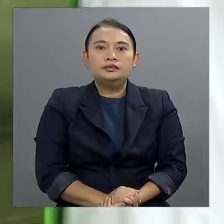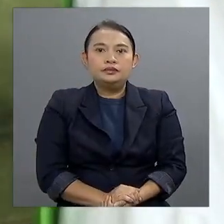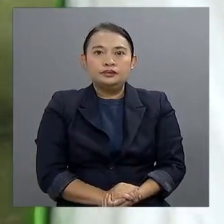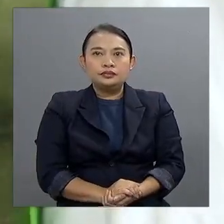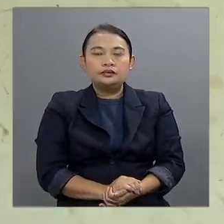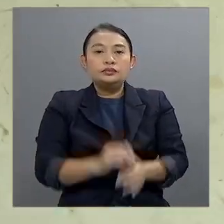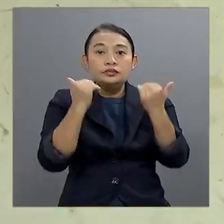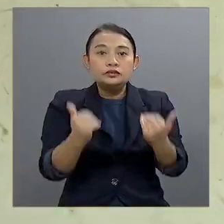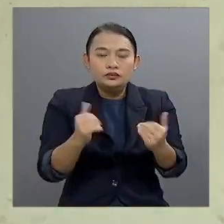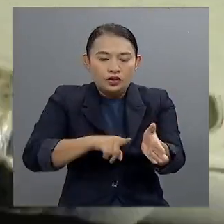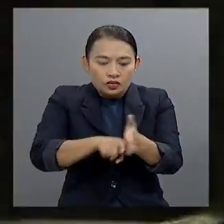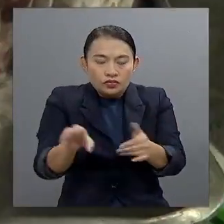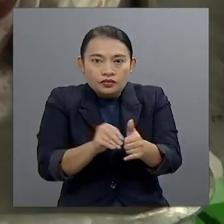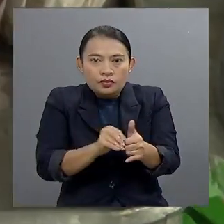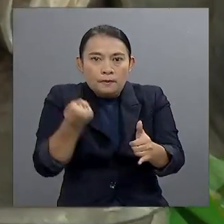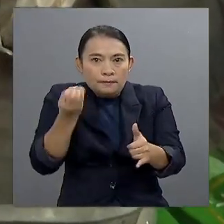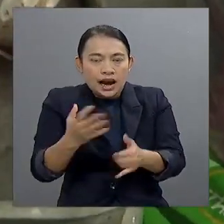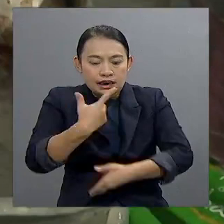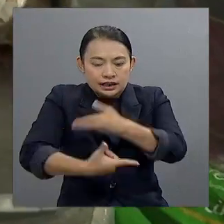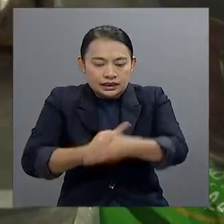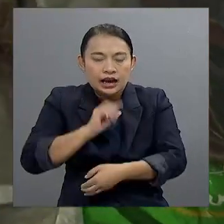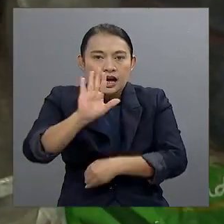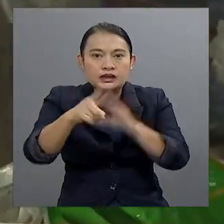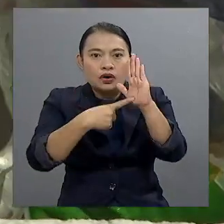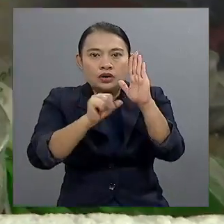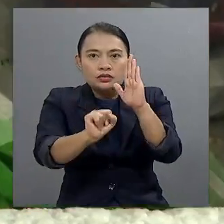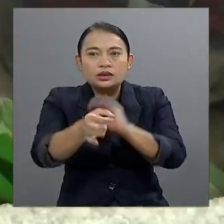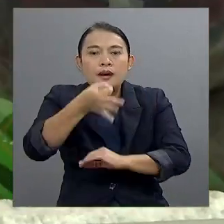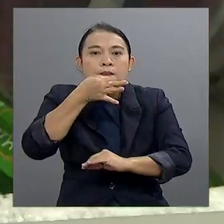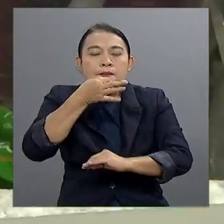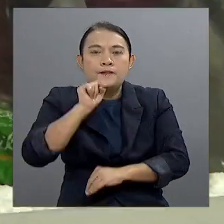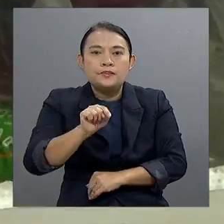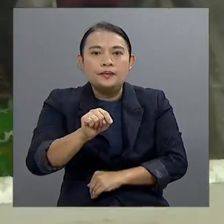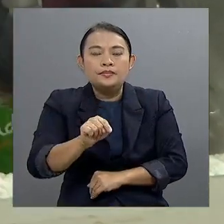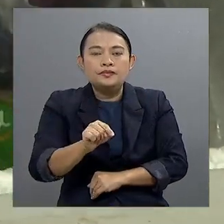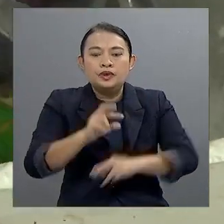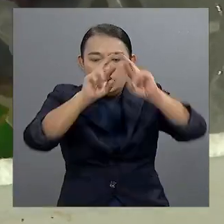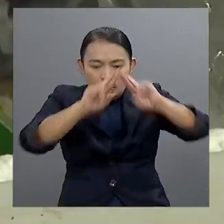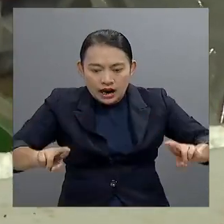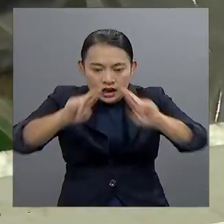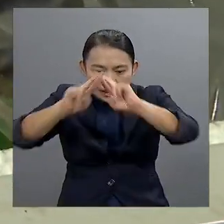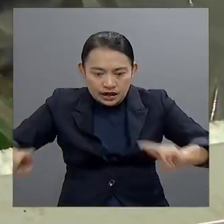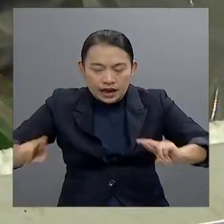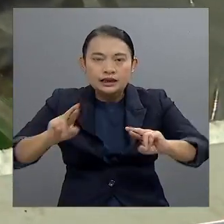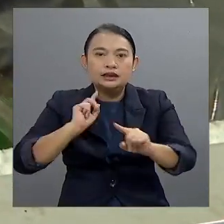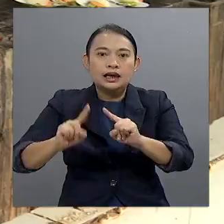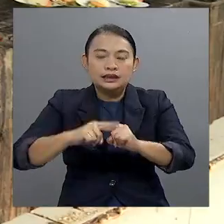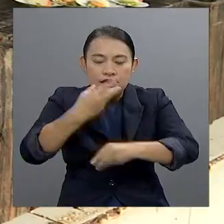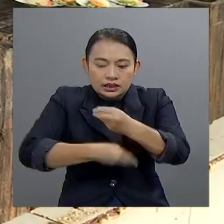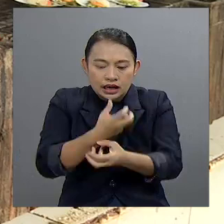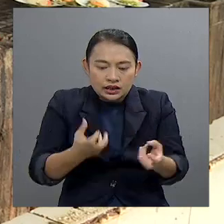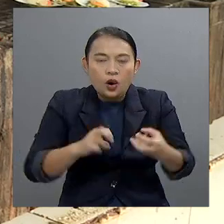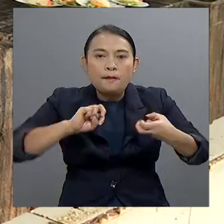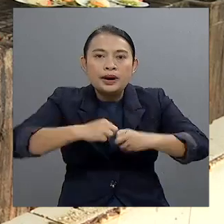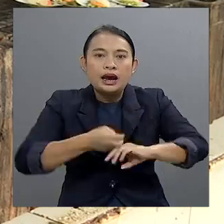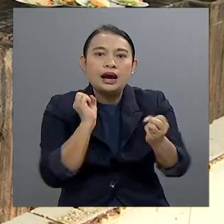ในพื้นที่ตลาดแพกุ้งจังหวัดสมุทรสาครทำให้ร้านอาหารทะเลเกือบทุกร้านถูกกระทบลูกค้าลดลงกว่าครึ่งแม้ว่